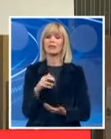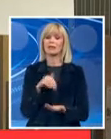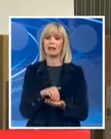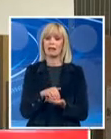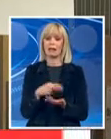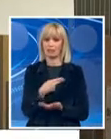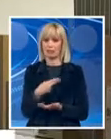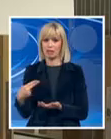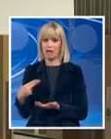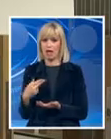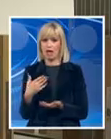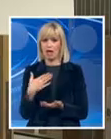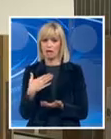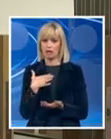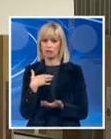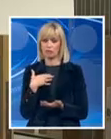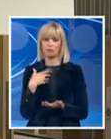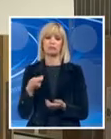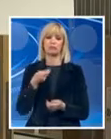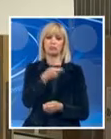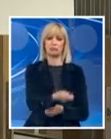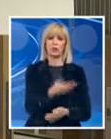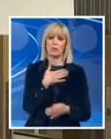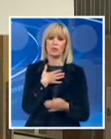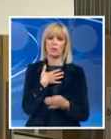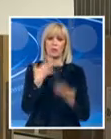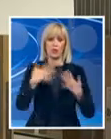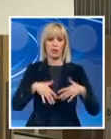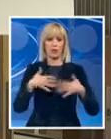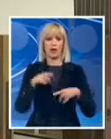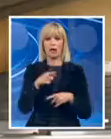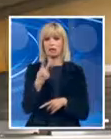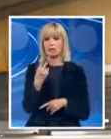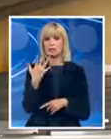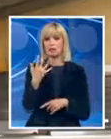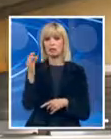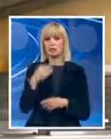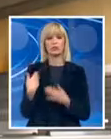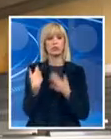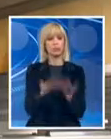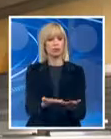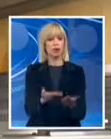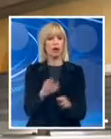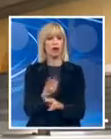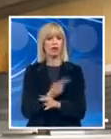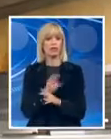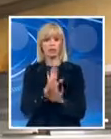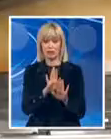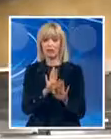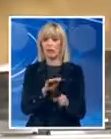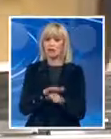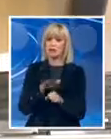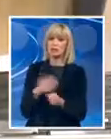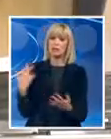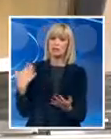investicija bila kod nas u našem proizvodnom pogonu, od toga 25% finansira država. Po tom modelu od